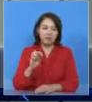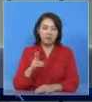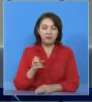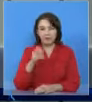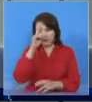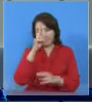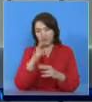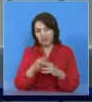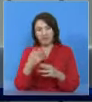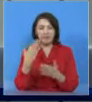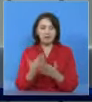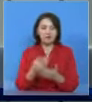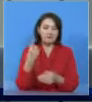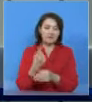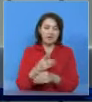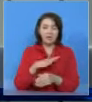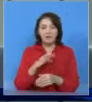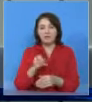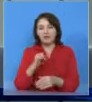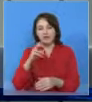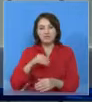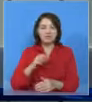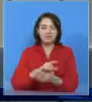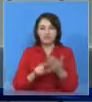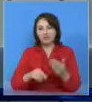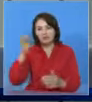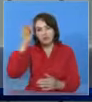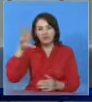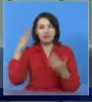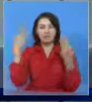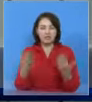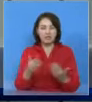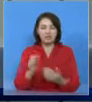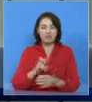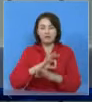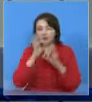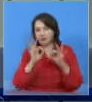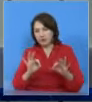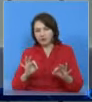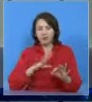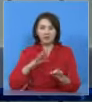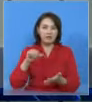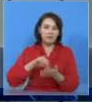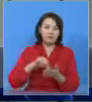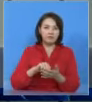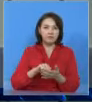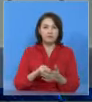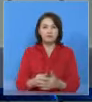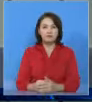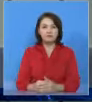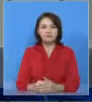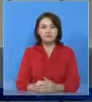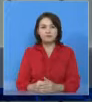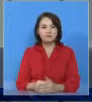Жақсылық Әлихан басында айтыскер ақын болып танылды. Қазір ол драматургияға да қалам тартып